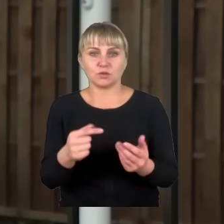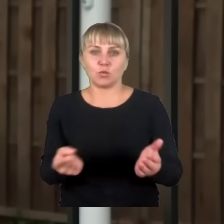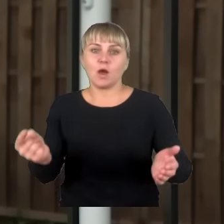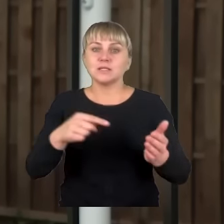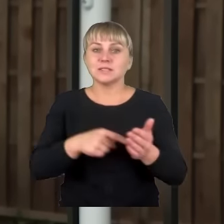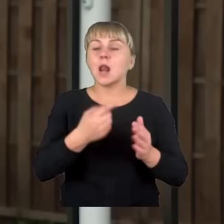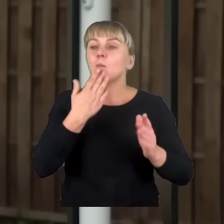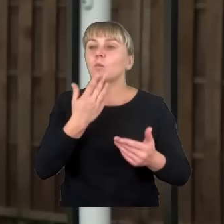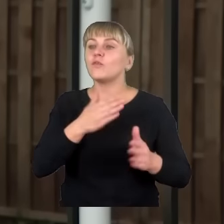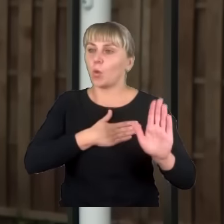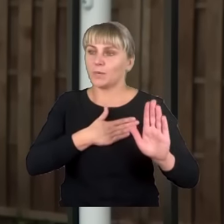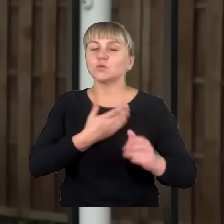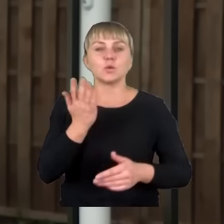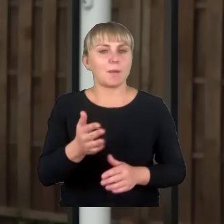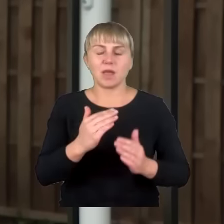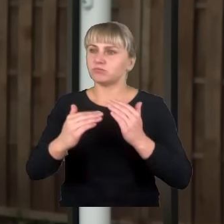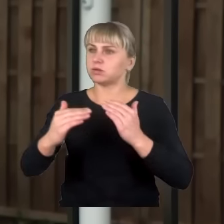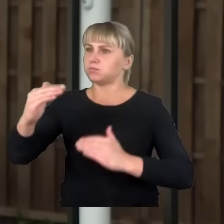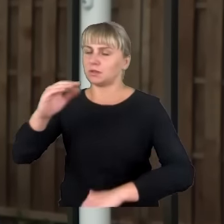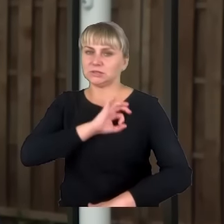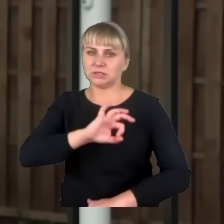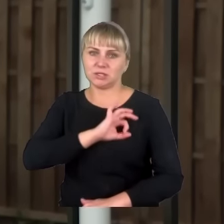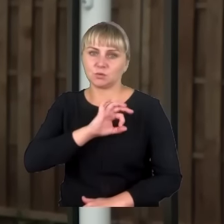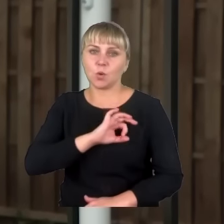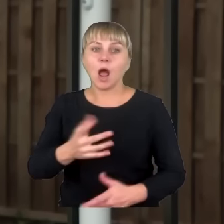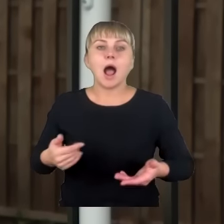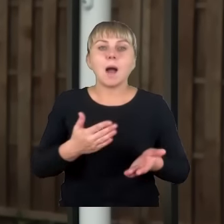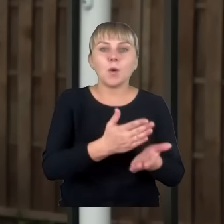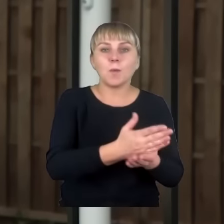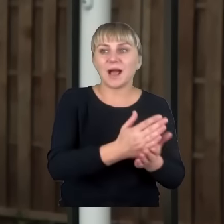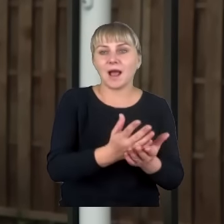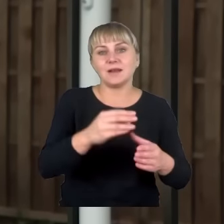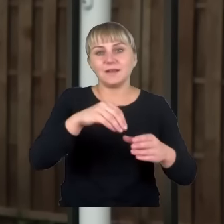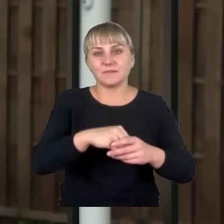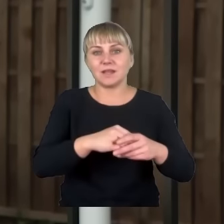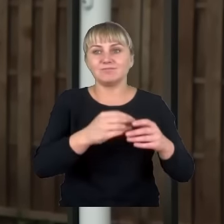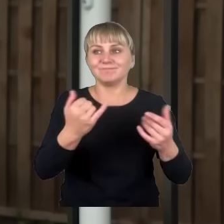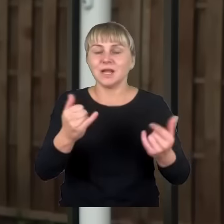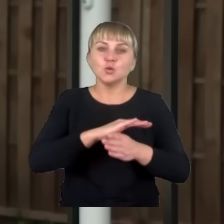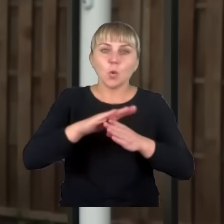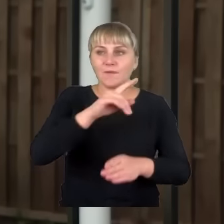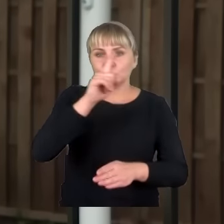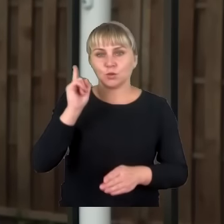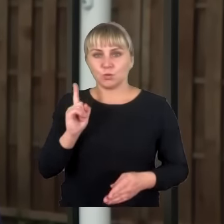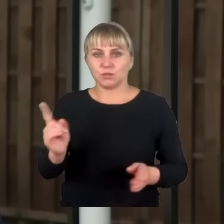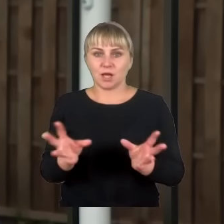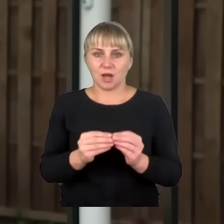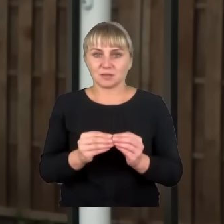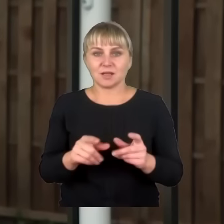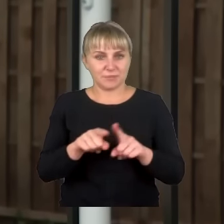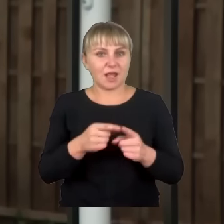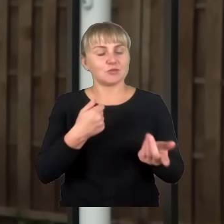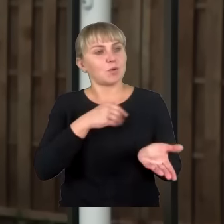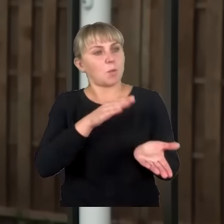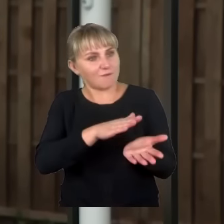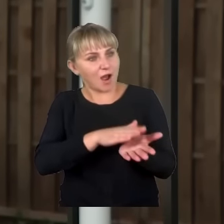obiecywał wysokie zyski, a wtórowali mu w tym celebryci z pierwszych stron gazet, którzy również chwalili bardzo